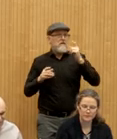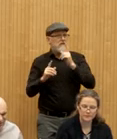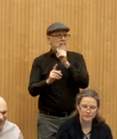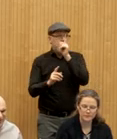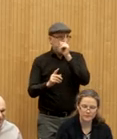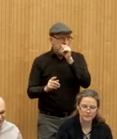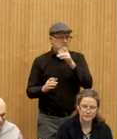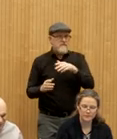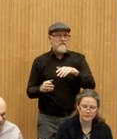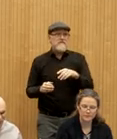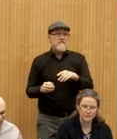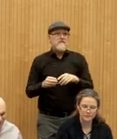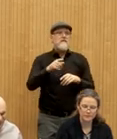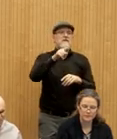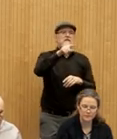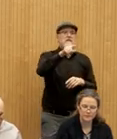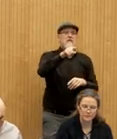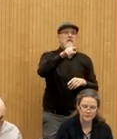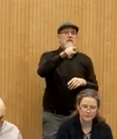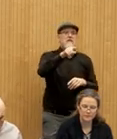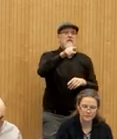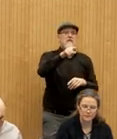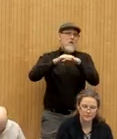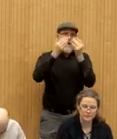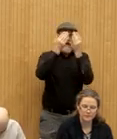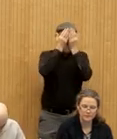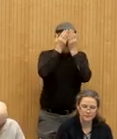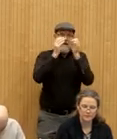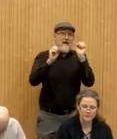können? Nee, leider nicht. Ich bin vollblind.